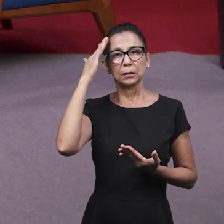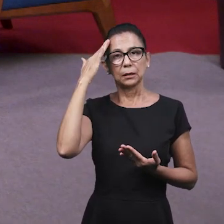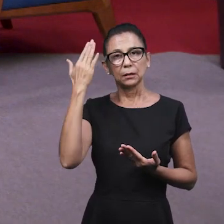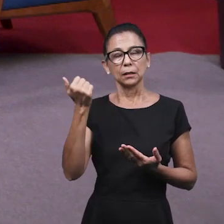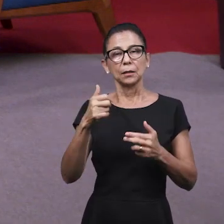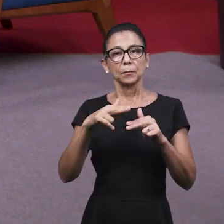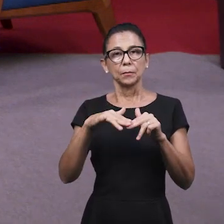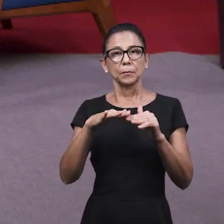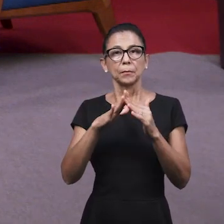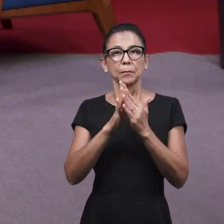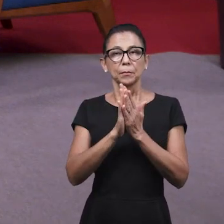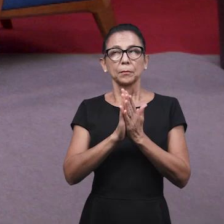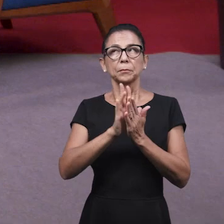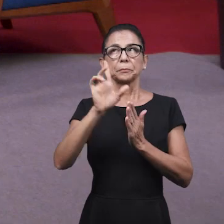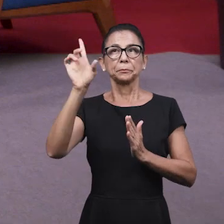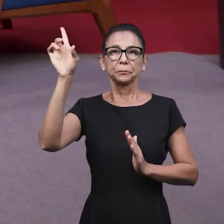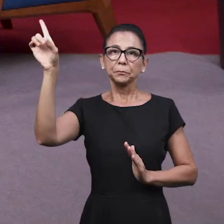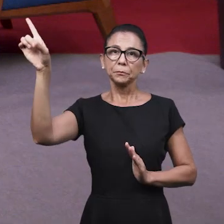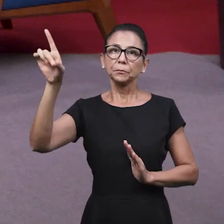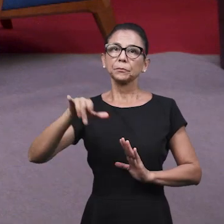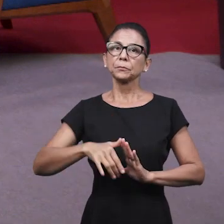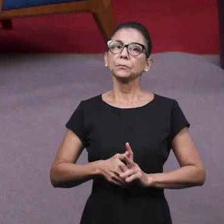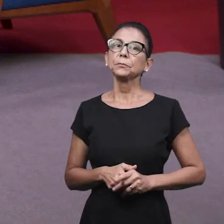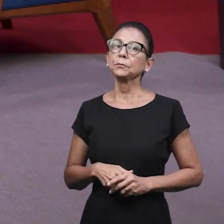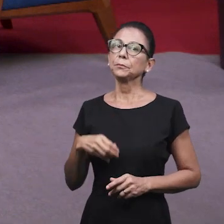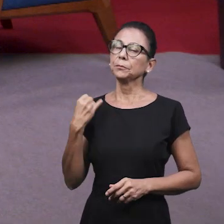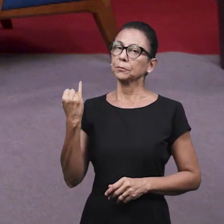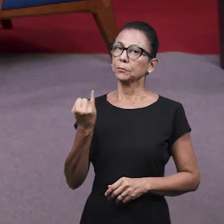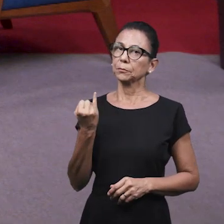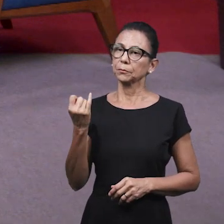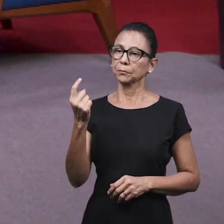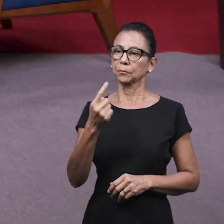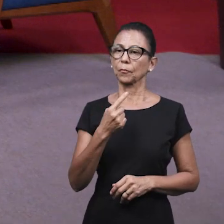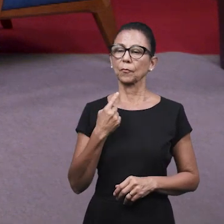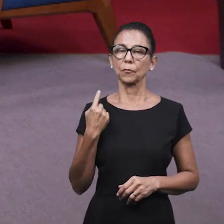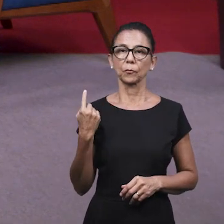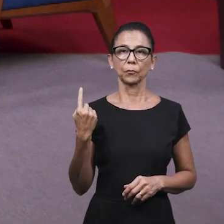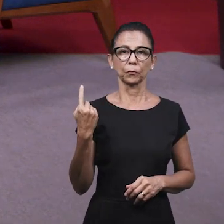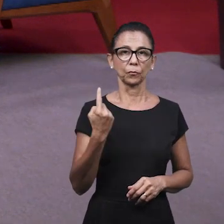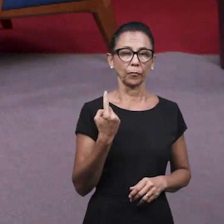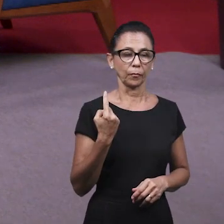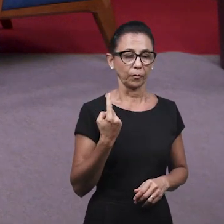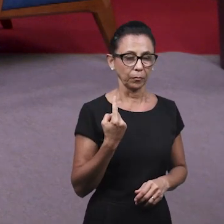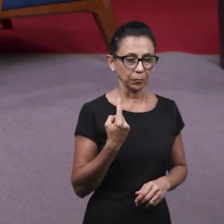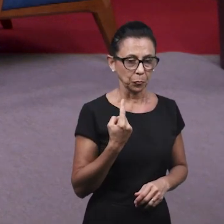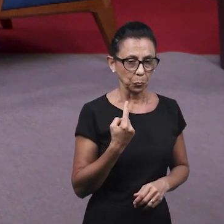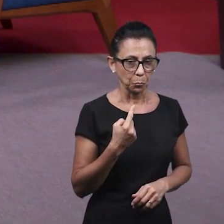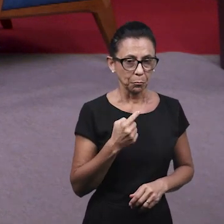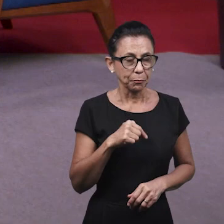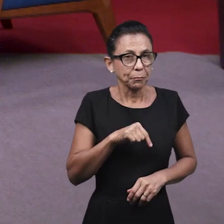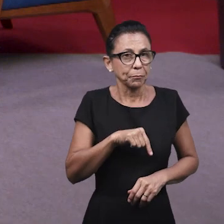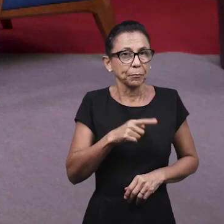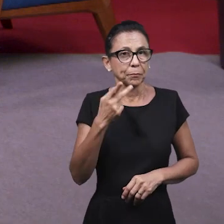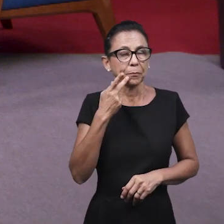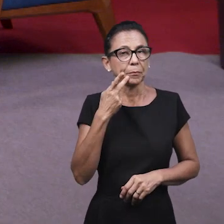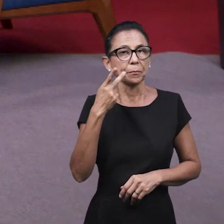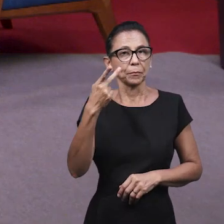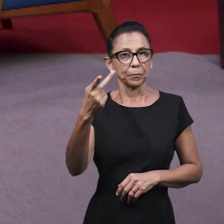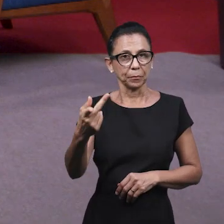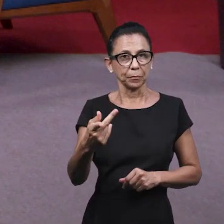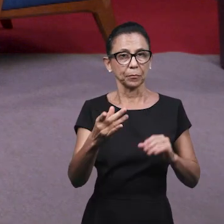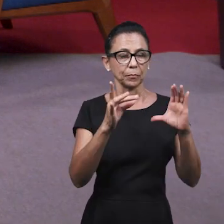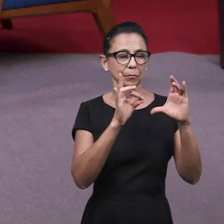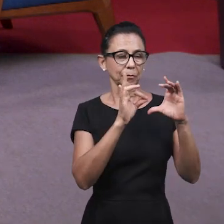de réfléchir sur ça. Et c'est important. Nous sommes en train de parler, mais nous sommes